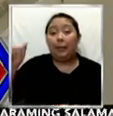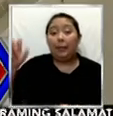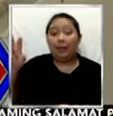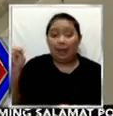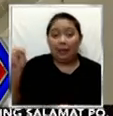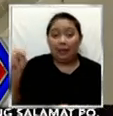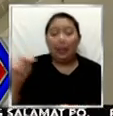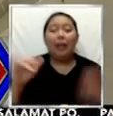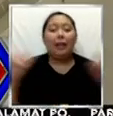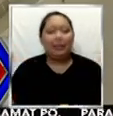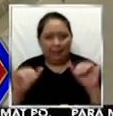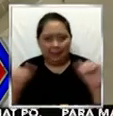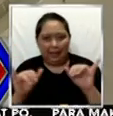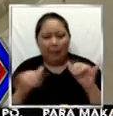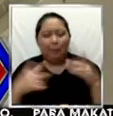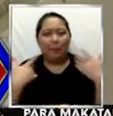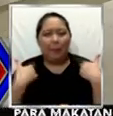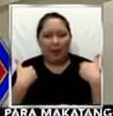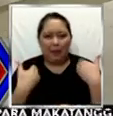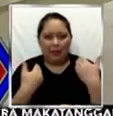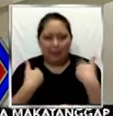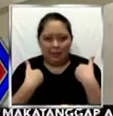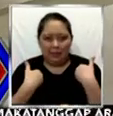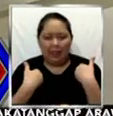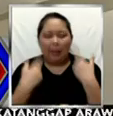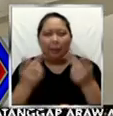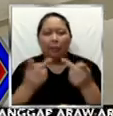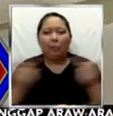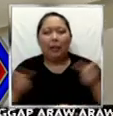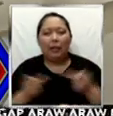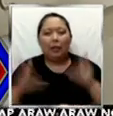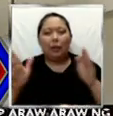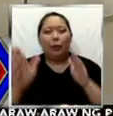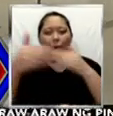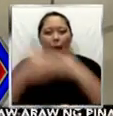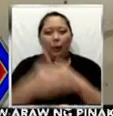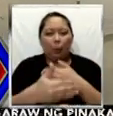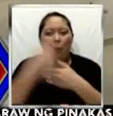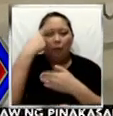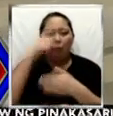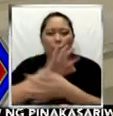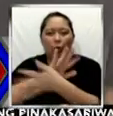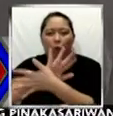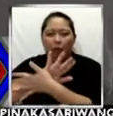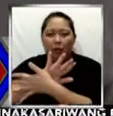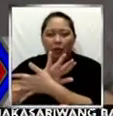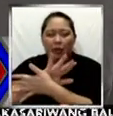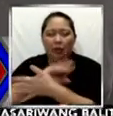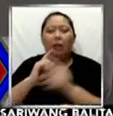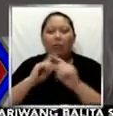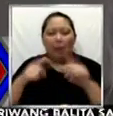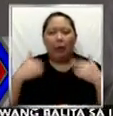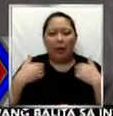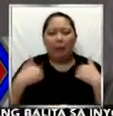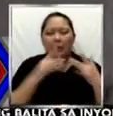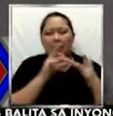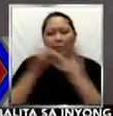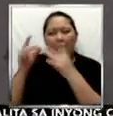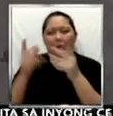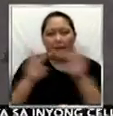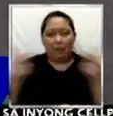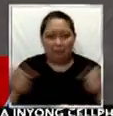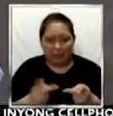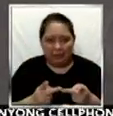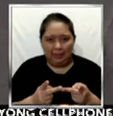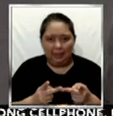na hindi COVID-19 ang sakit. Yung may sakit, mga anganak, walang mapunta ang ospital kasi lahat sasabihin, may COVID